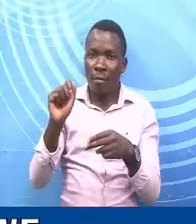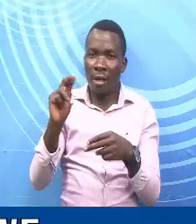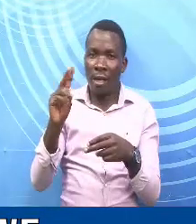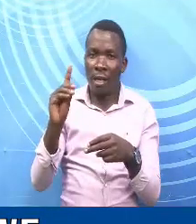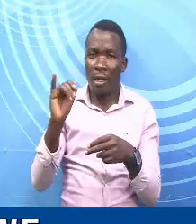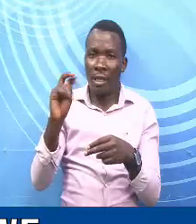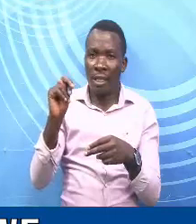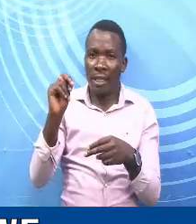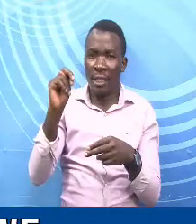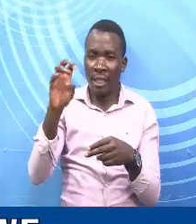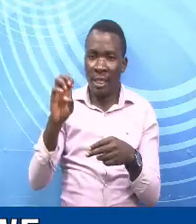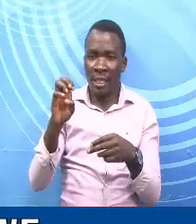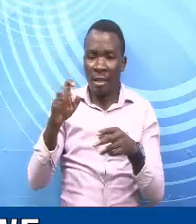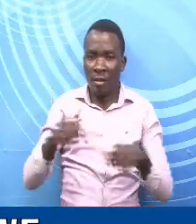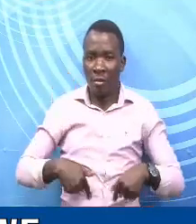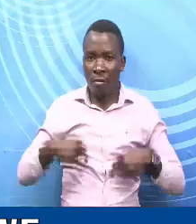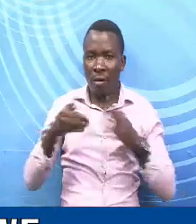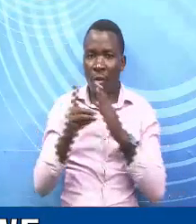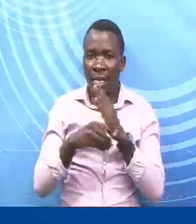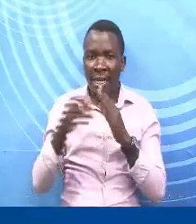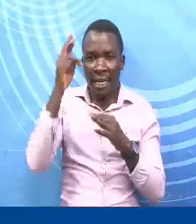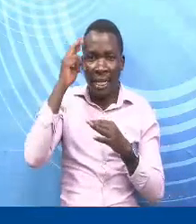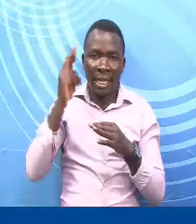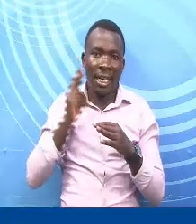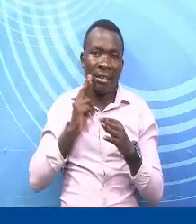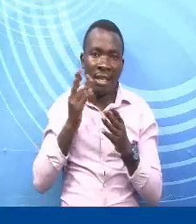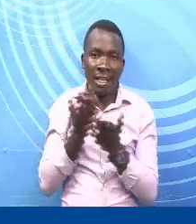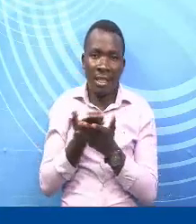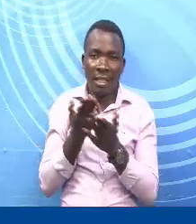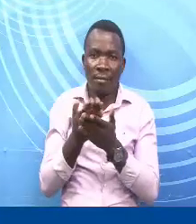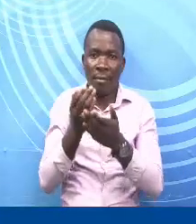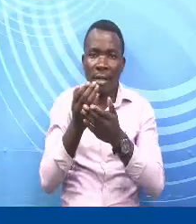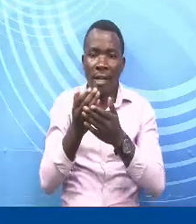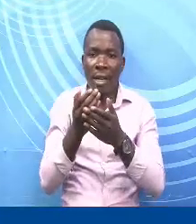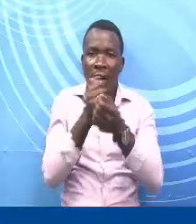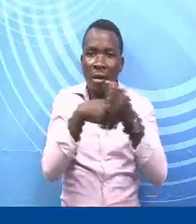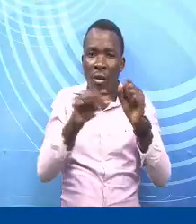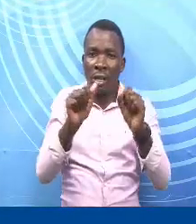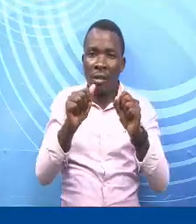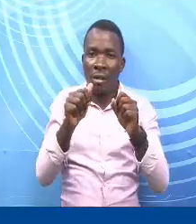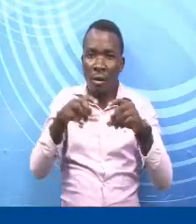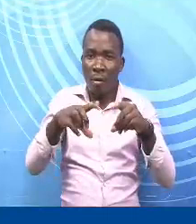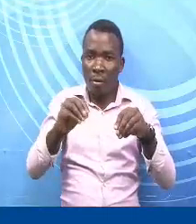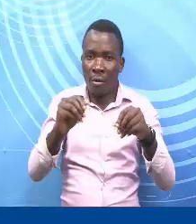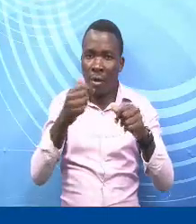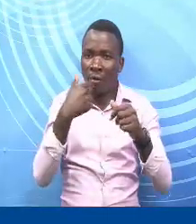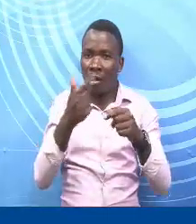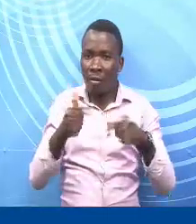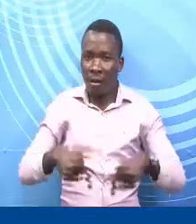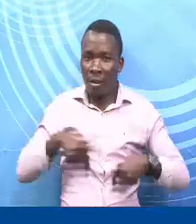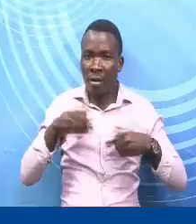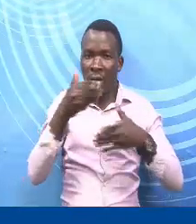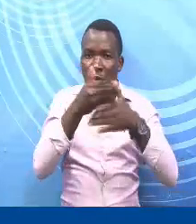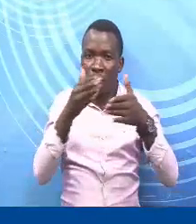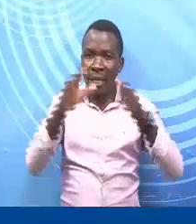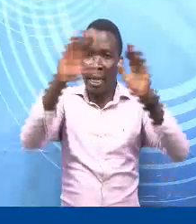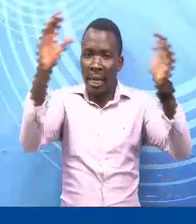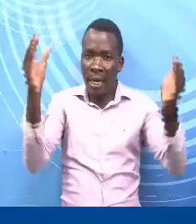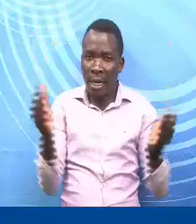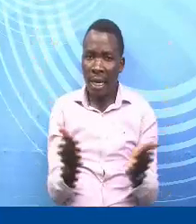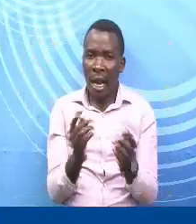ka Ruhango hasaba kurenganurwa nyuma yaho ubutaka avuga ko bwari bumutunze ngo bwaje kubakirwaho ikigega kandi ngo nta